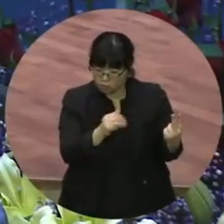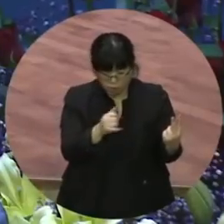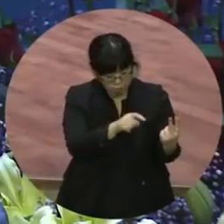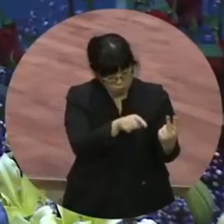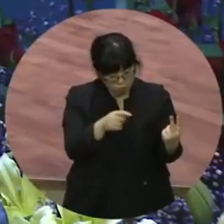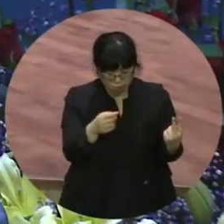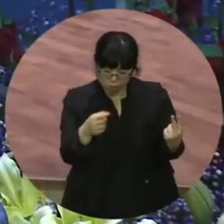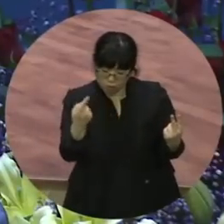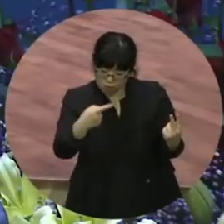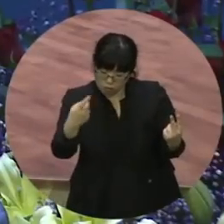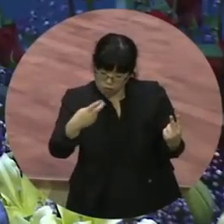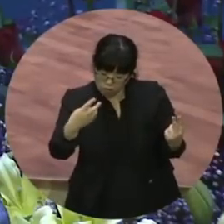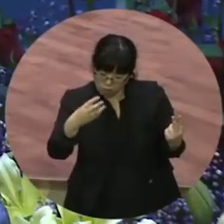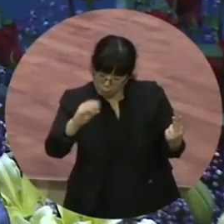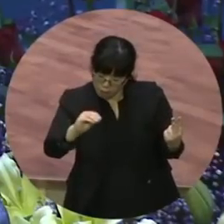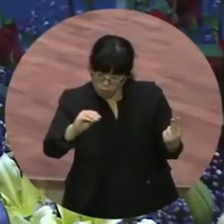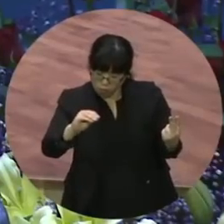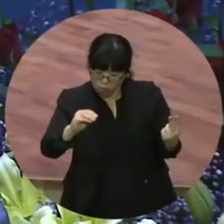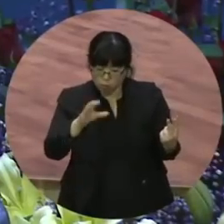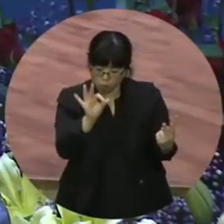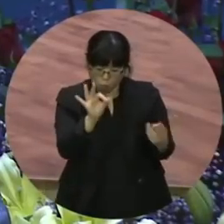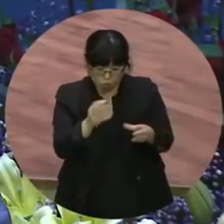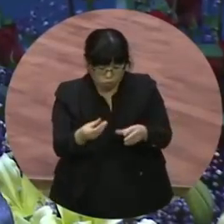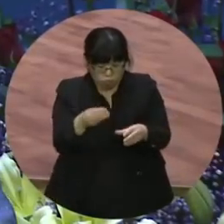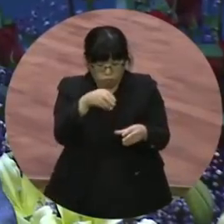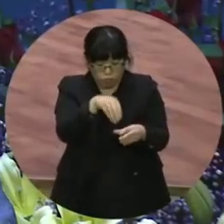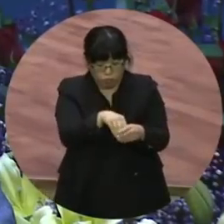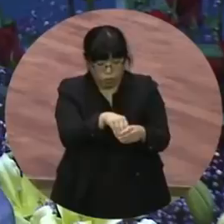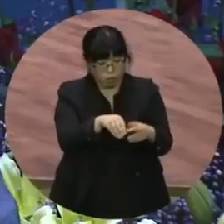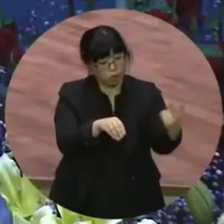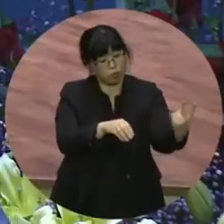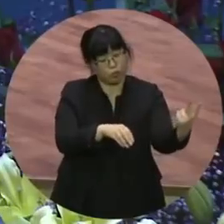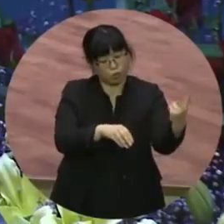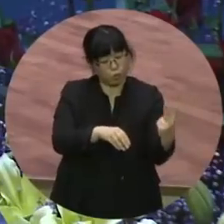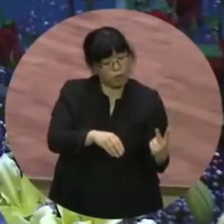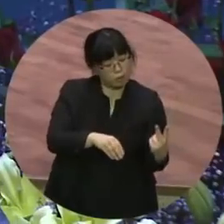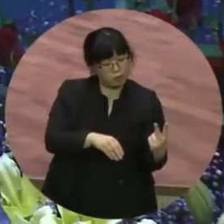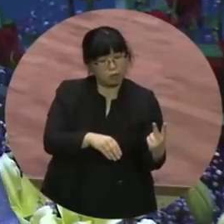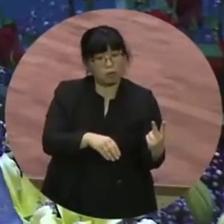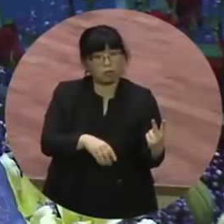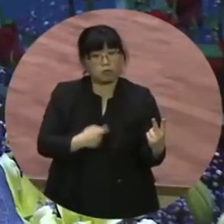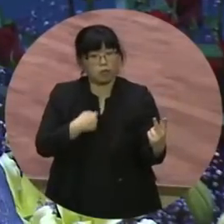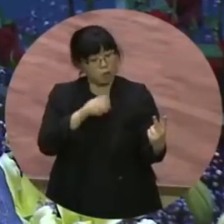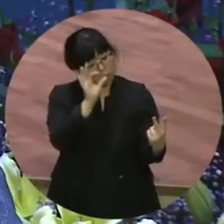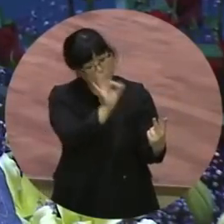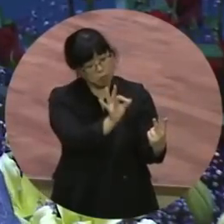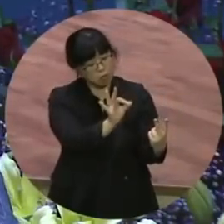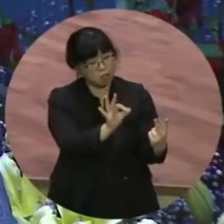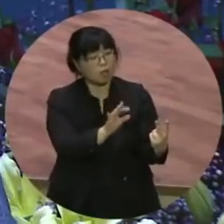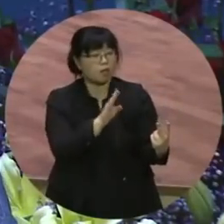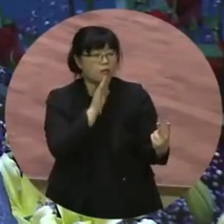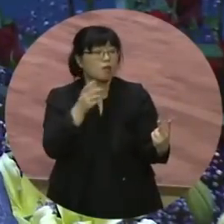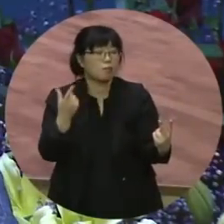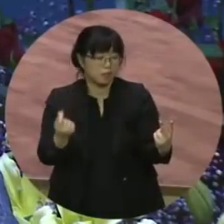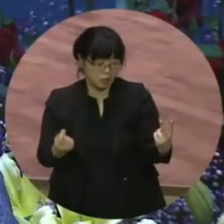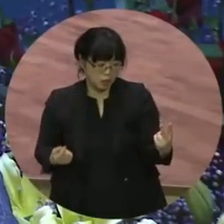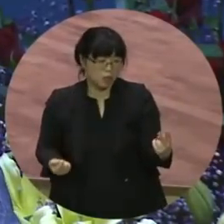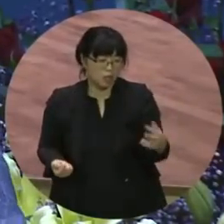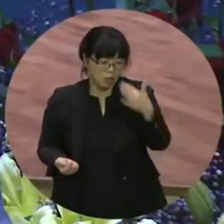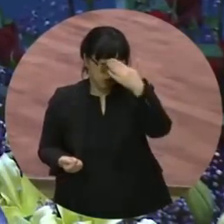장로가 다르다. 하나님 헌금을 들고 하나님께 그렇게 드리러 왔단 말이야. 내가 모습 보면서 그래 말이야.